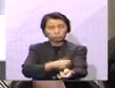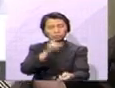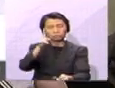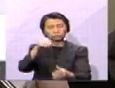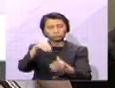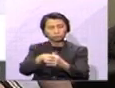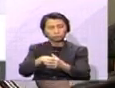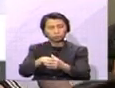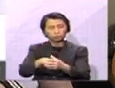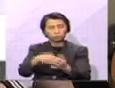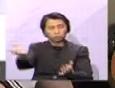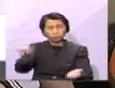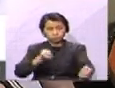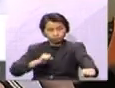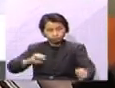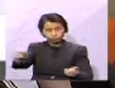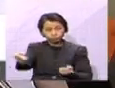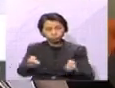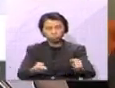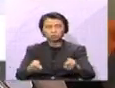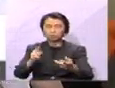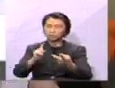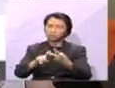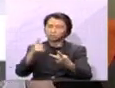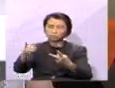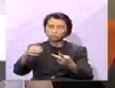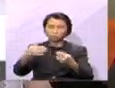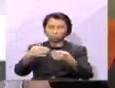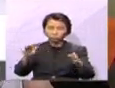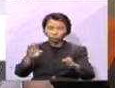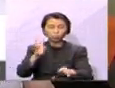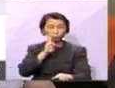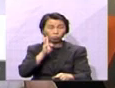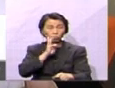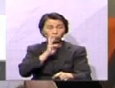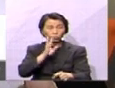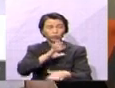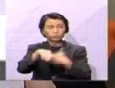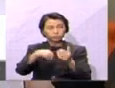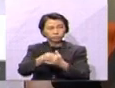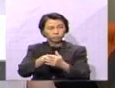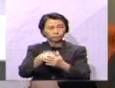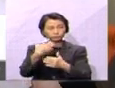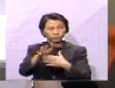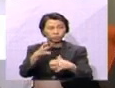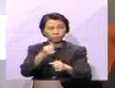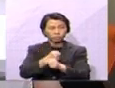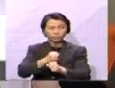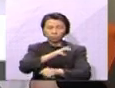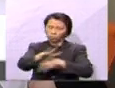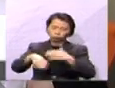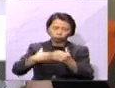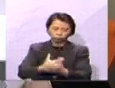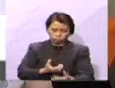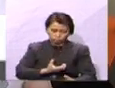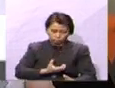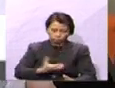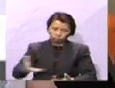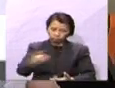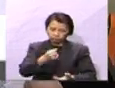dalam pencat silat dan juga satu dalam Open water jadi selepas kita dapatkan semua ini